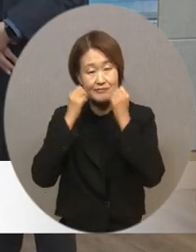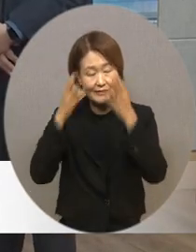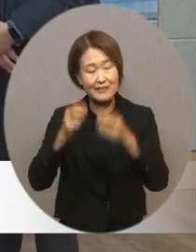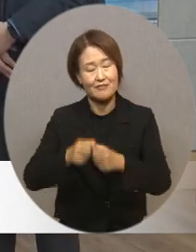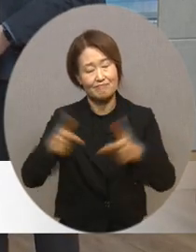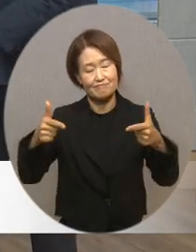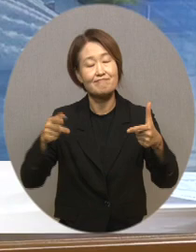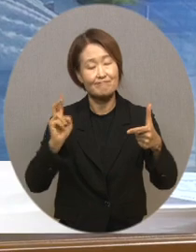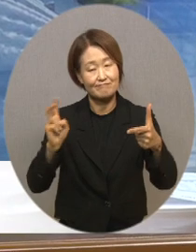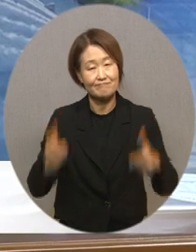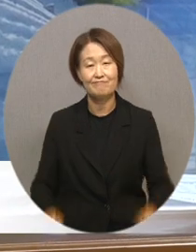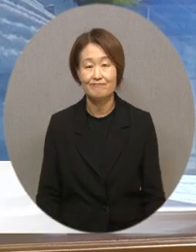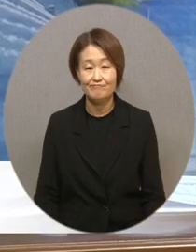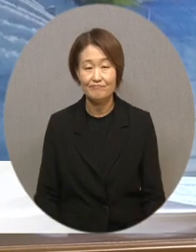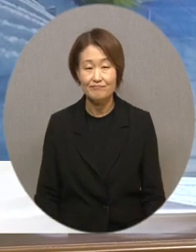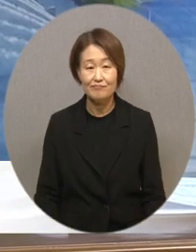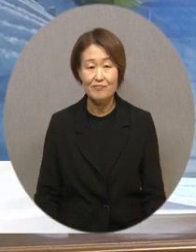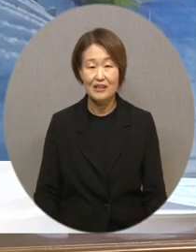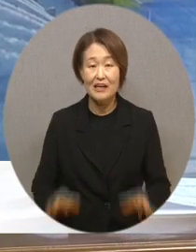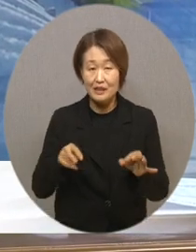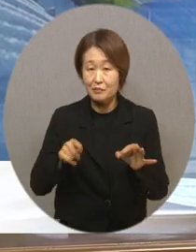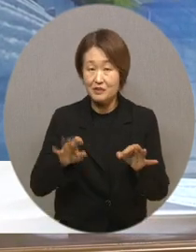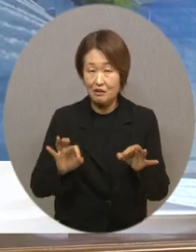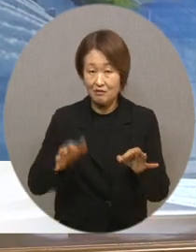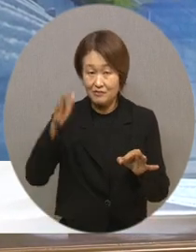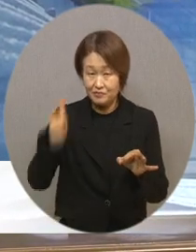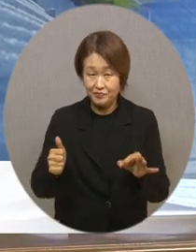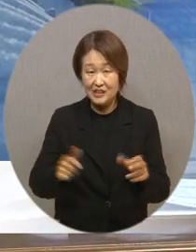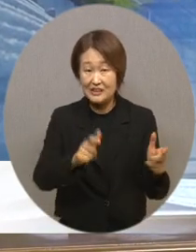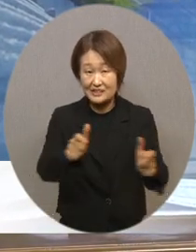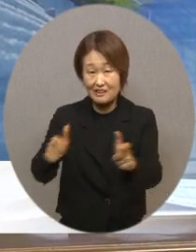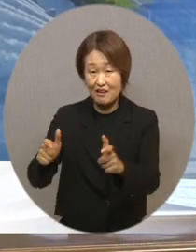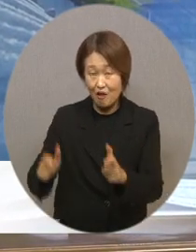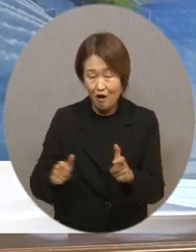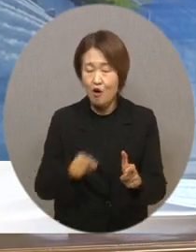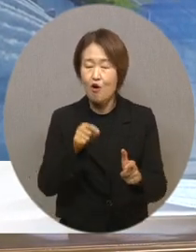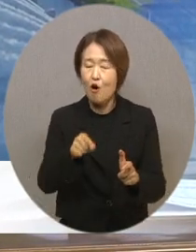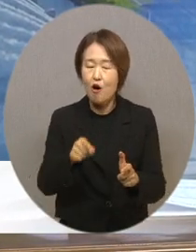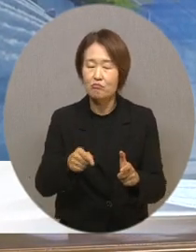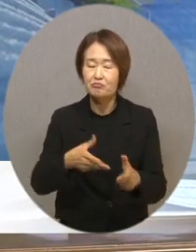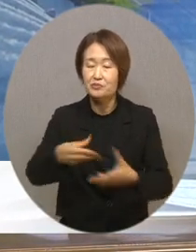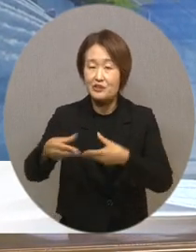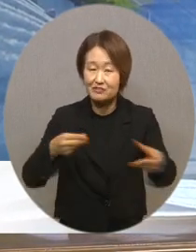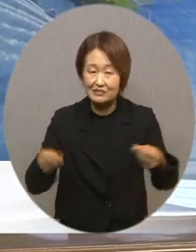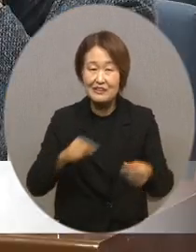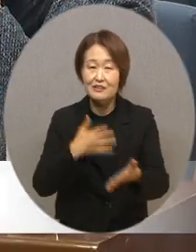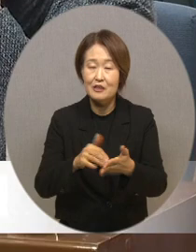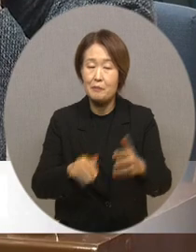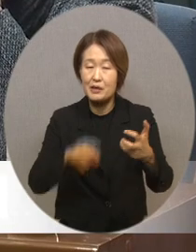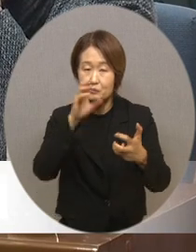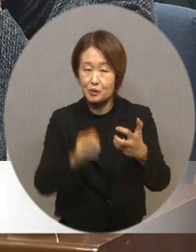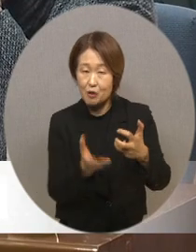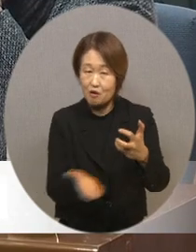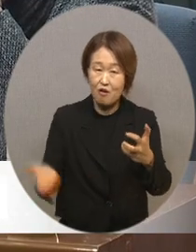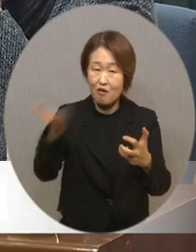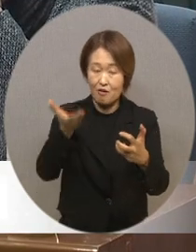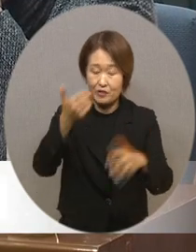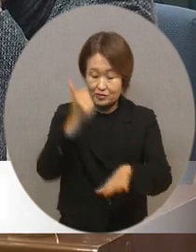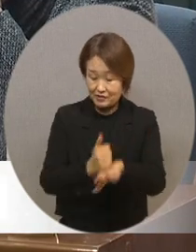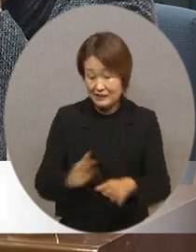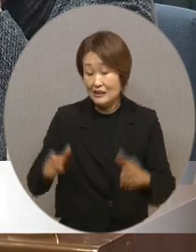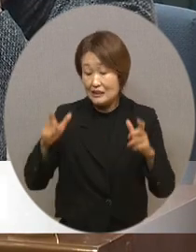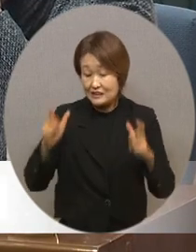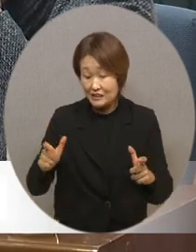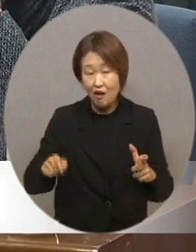전망입니다. 김성 장흥군수는 지역 산단 분양률을 80%까지 끌어올려 지역 경제에 새